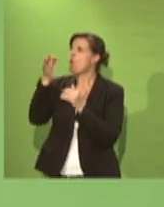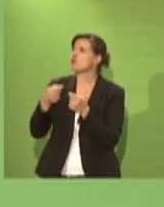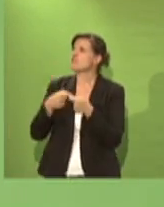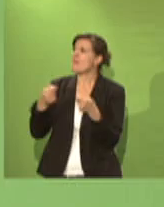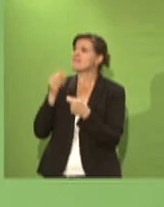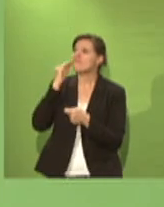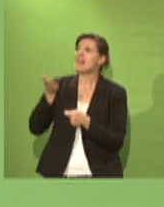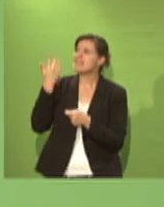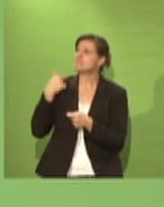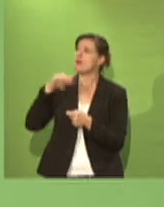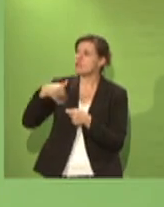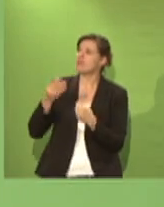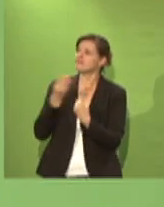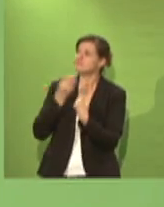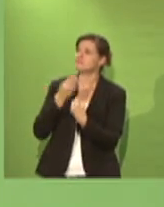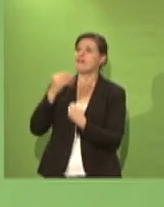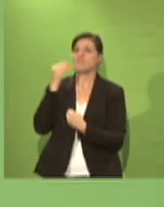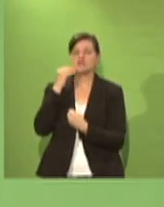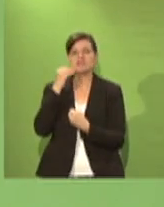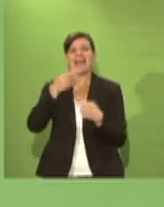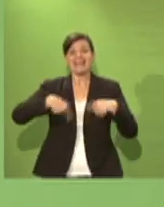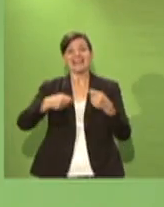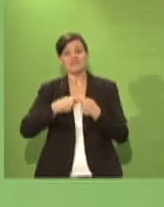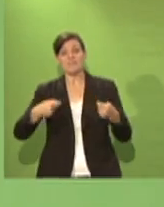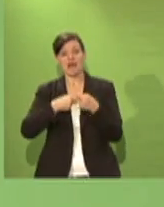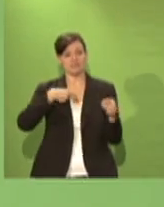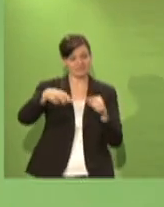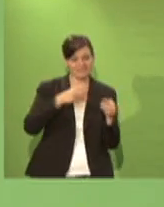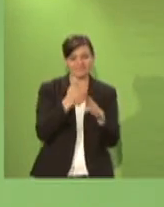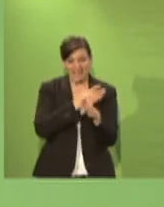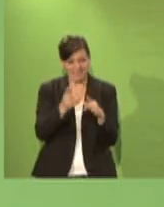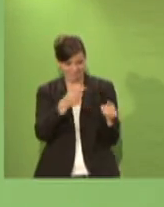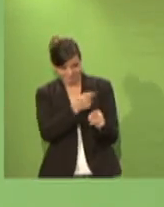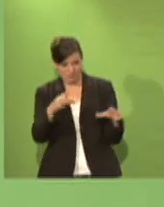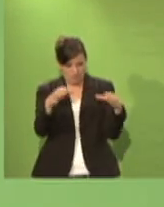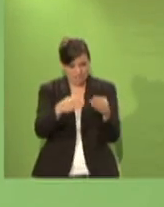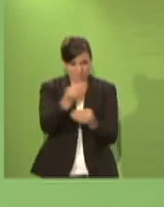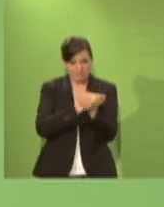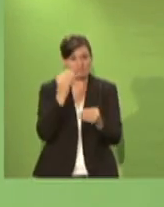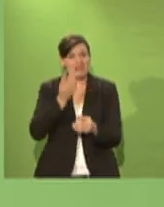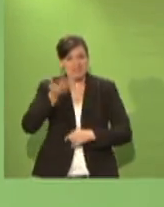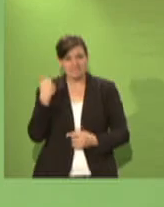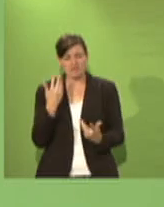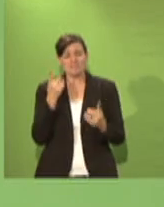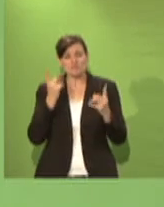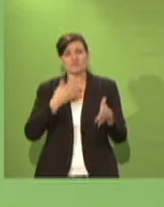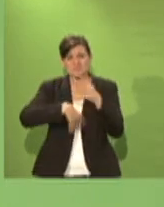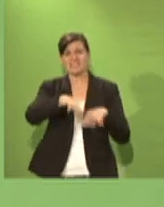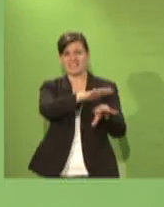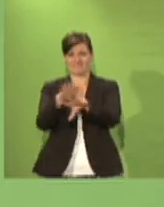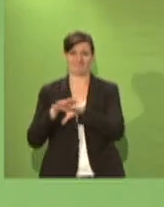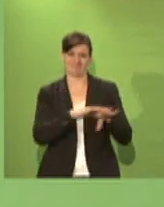Projekte innerhalb der Kreisverbände, zwischen Kreisverbänden oder vielleicht gerade über eine Landesgrenze hinweg? Hier müssen wir einfach regionaler